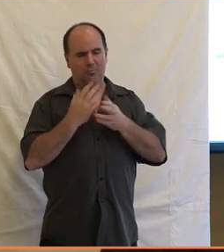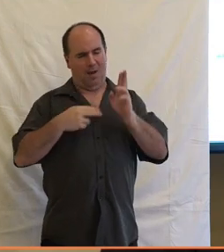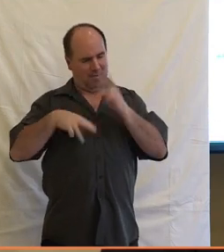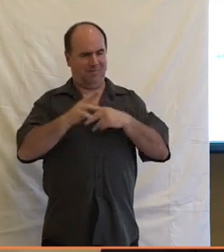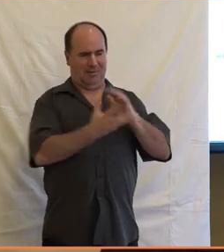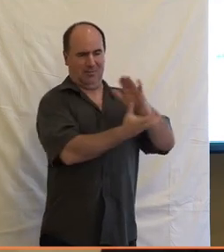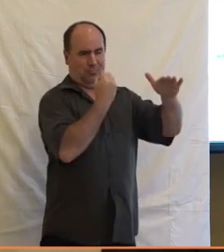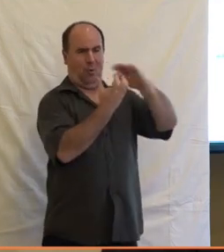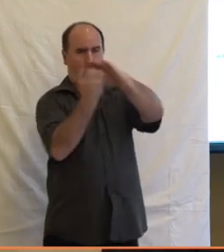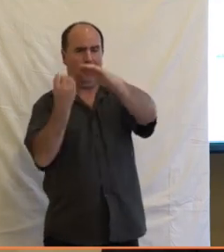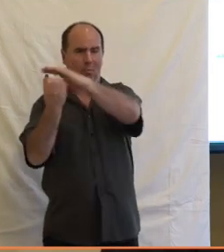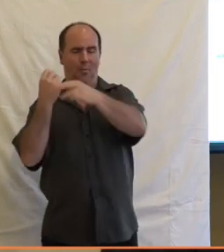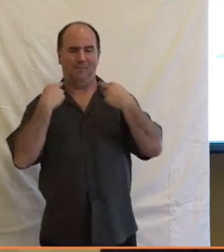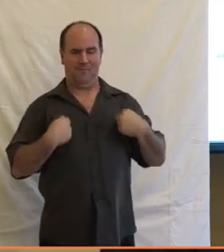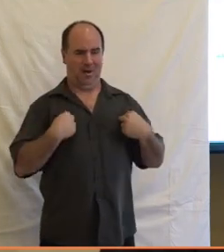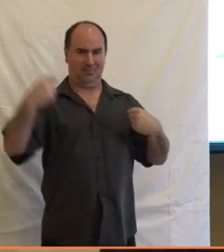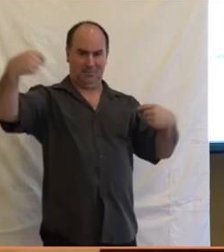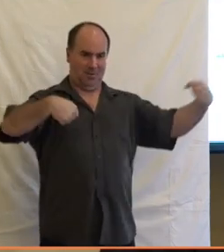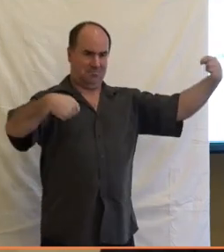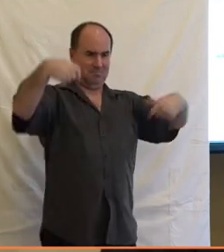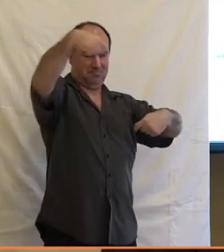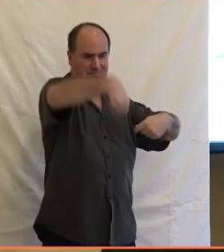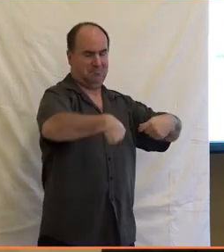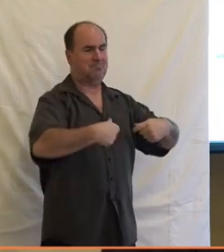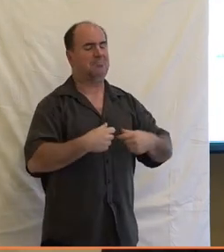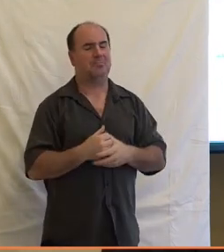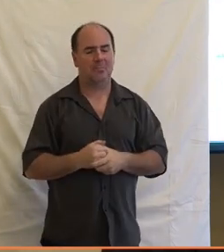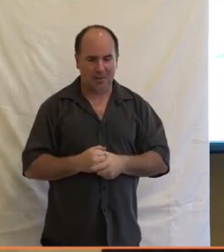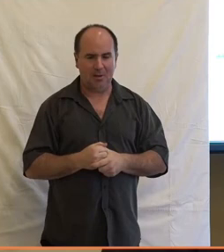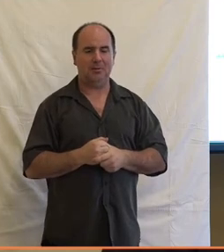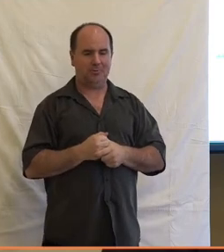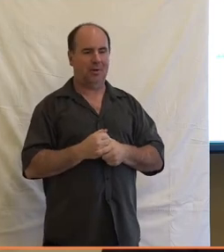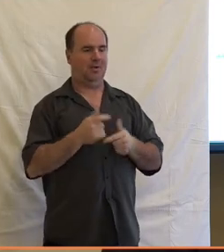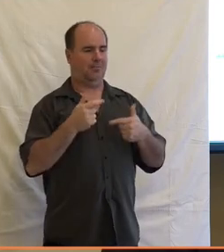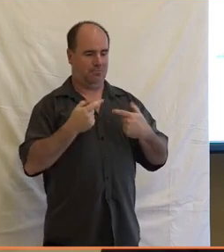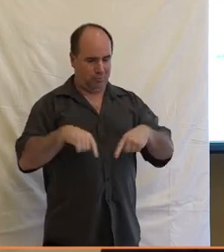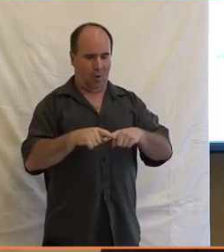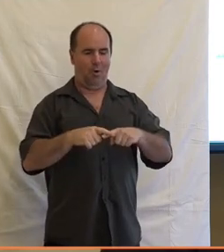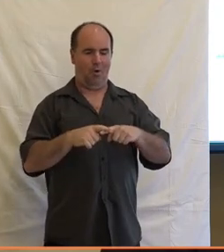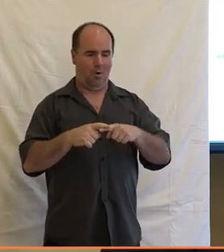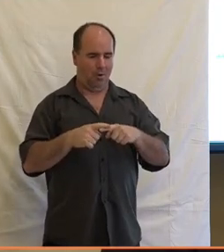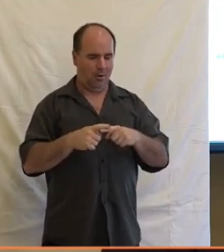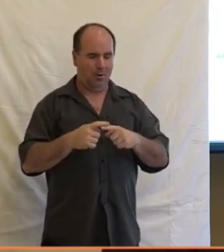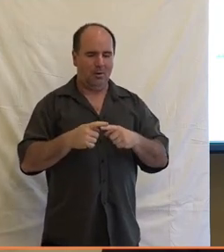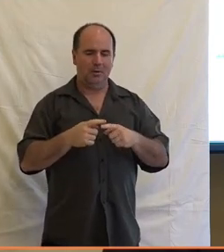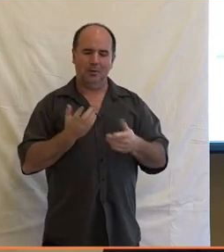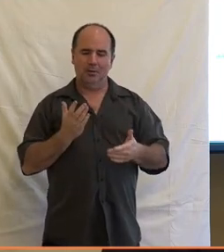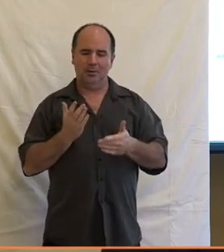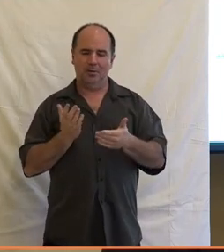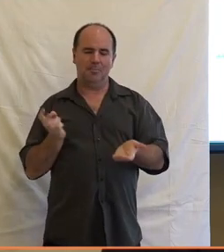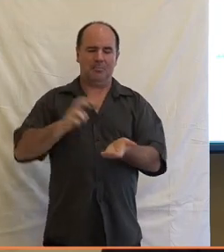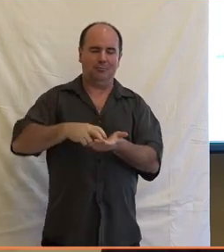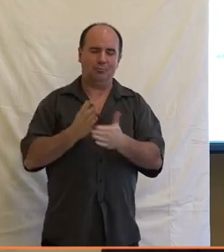takže jsou aktivity, které jdou třeba primárně směrem k přístupnosti univerzity, zajištění přístupnosti studia, které